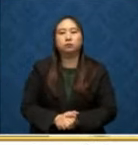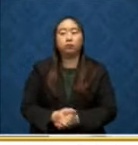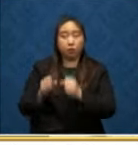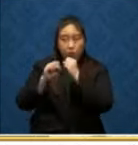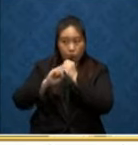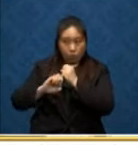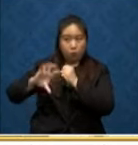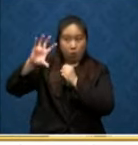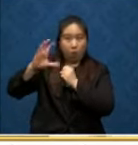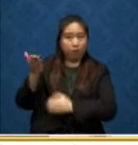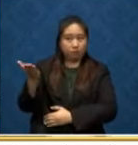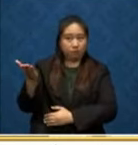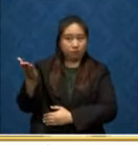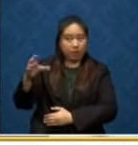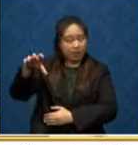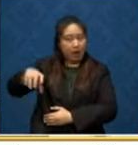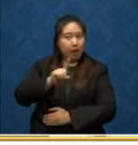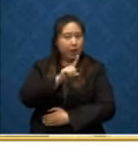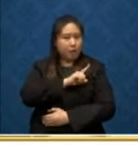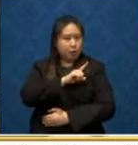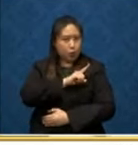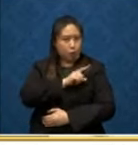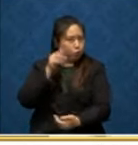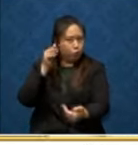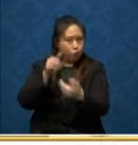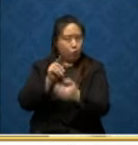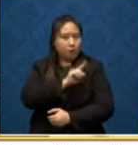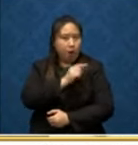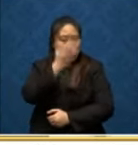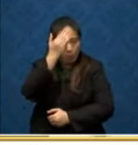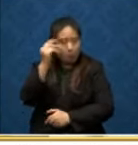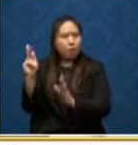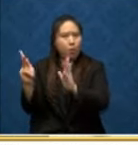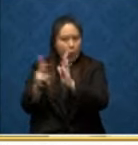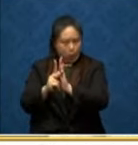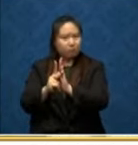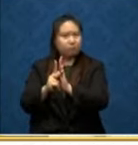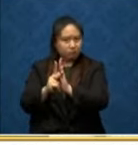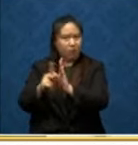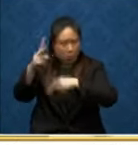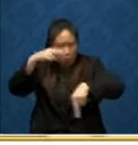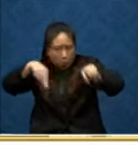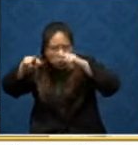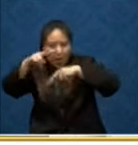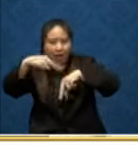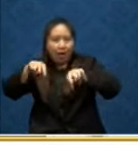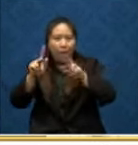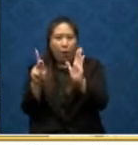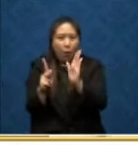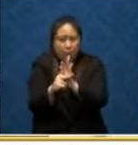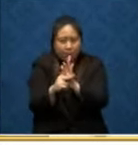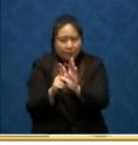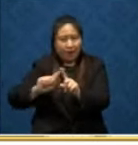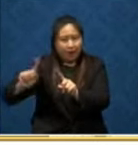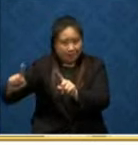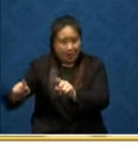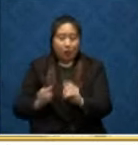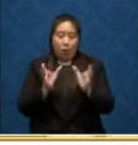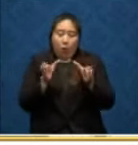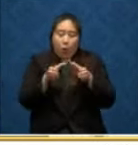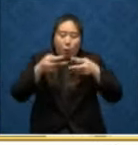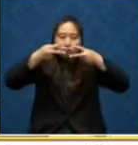ซึ่งเป็นองค์กรที่เกี่ยวข้องโดยตรงเพราะเป็นผู้คุมกฎคุมเกณฑ์คุมช่องทางที่ GangCall Centerใช้